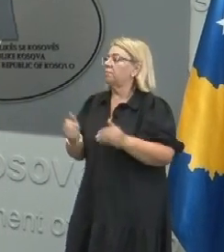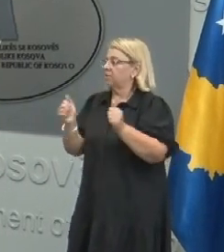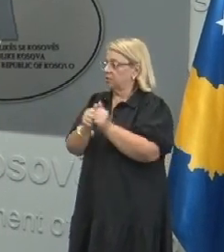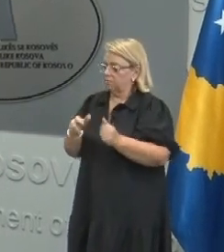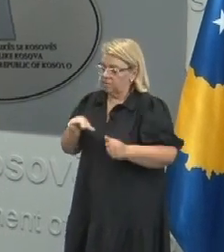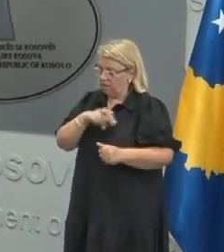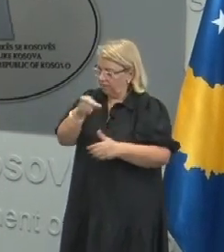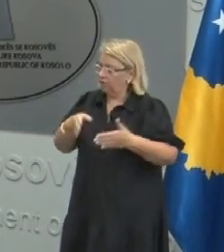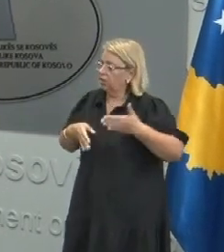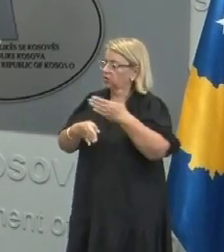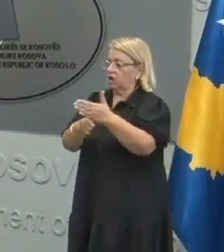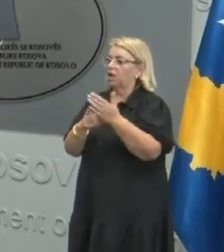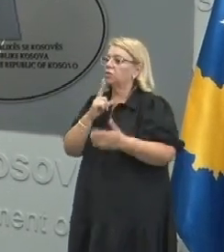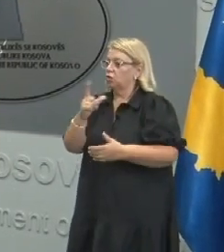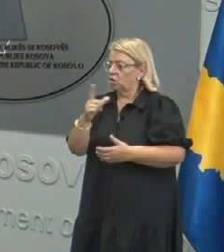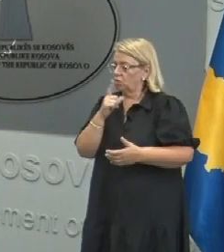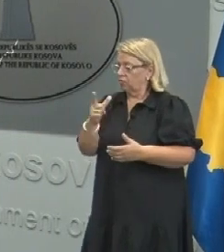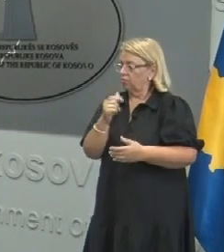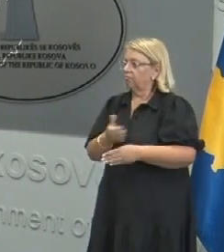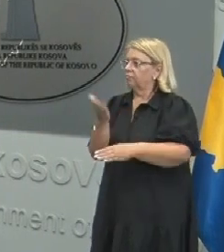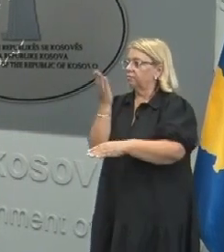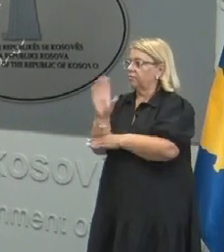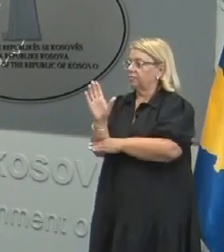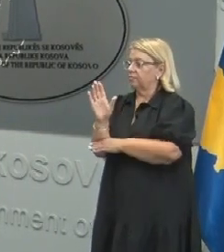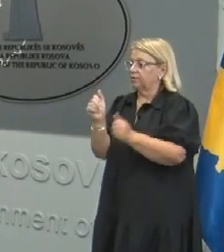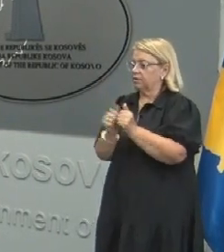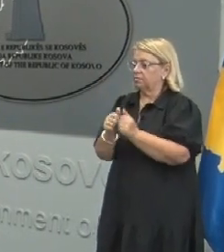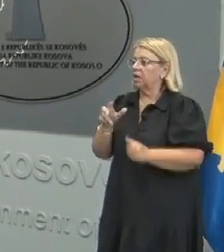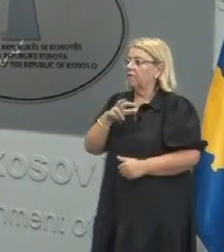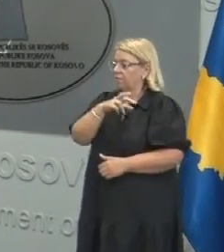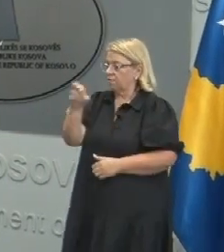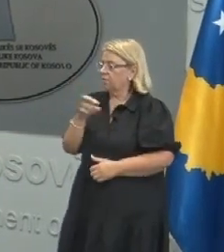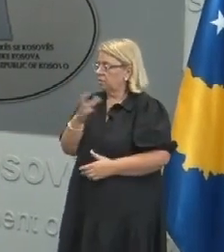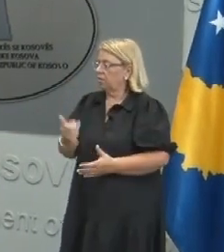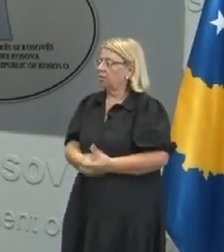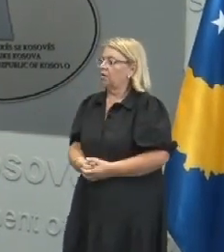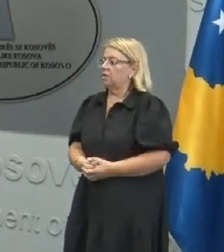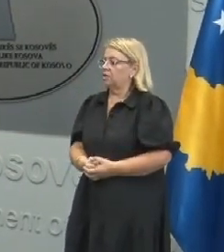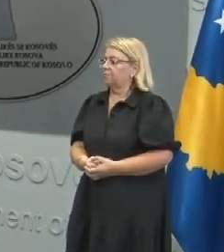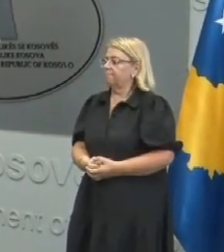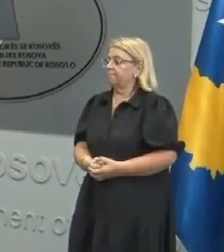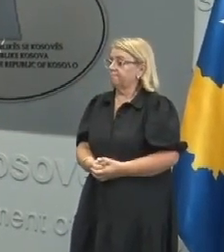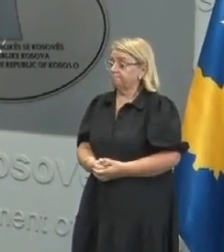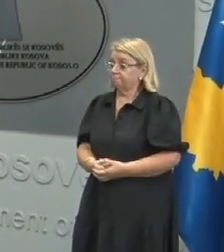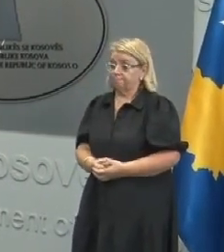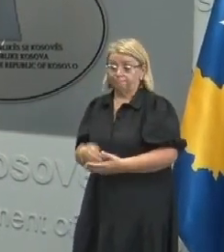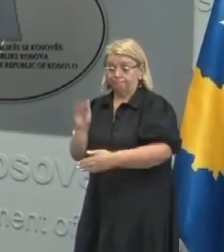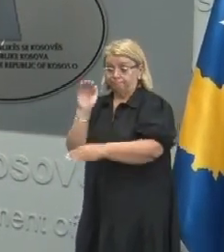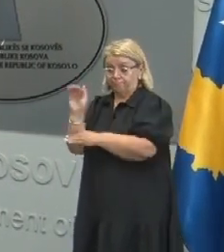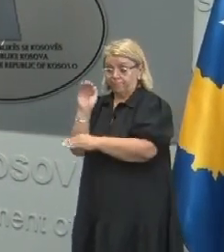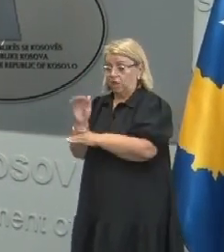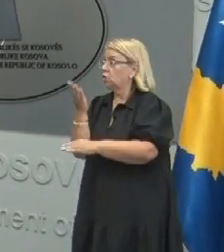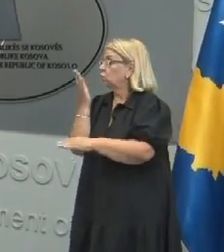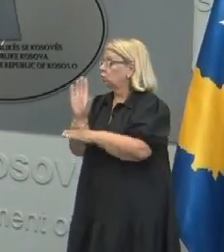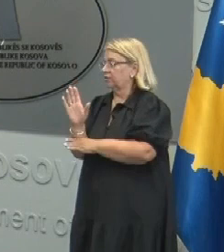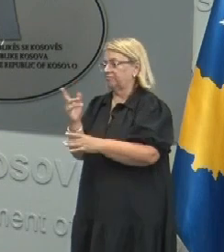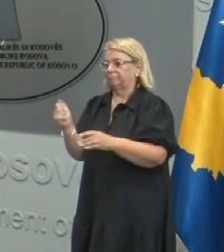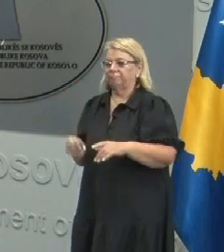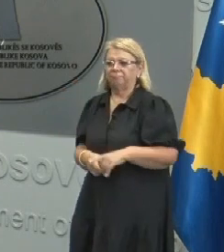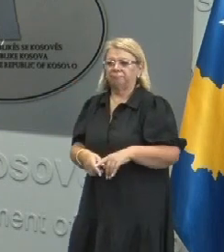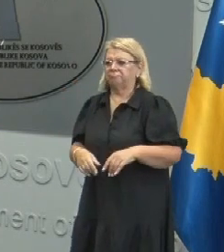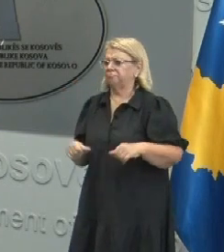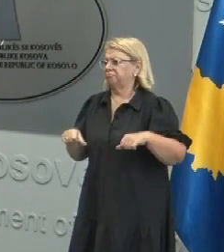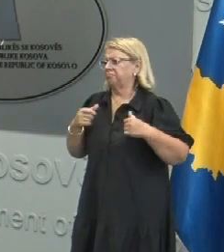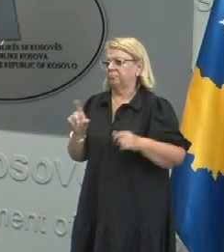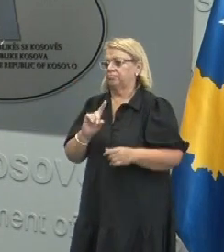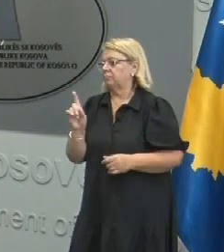cili ndërmjetësohet lehtësohet nga Bashkimi Evropian. Mbase deklaratat e gjithë zyrtarëve të tyre nuk janë identike, por